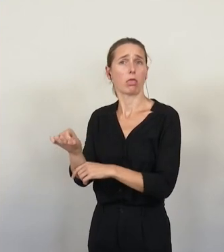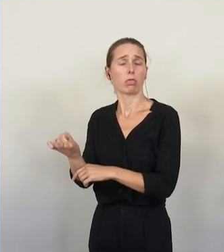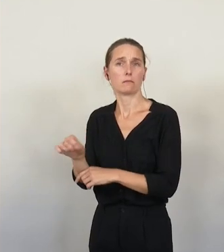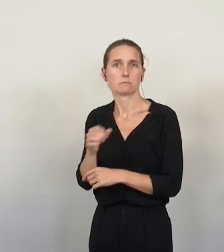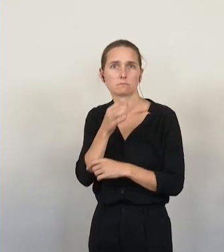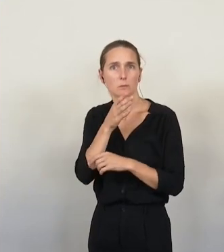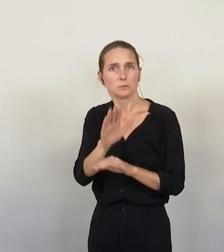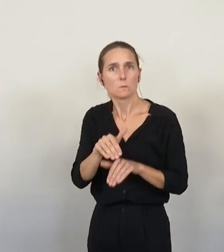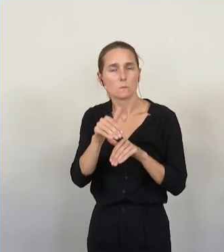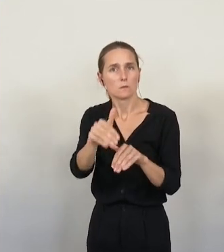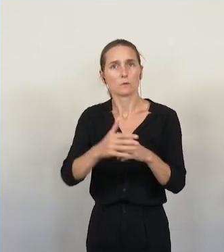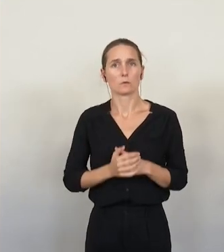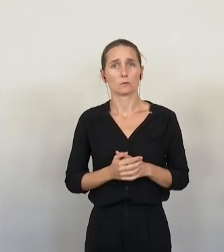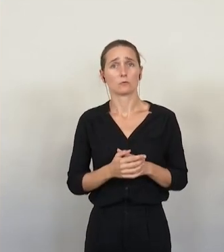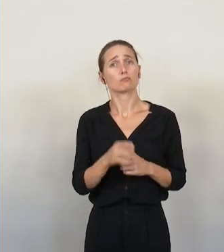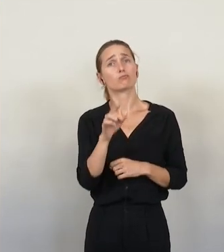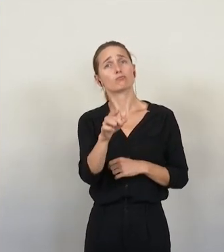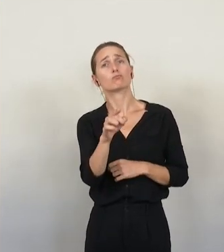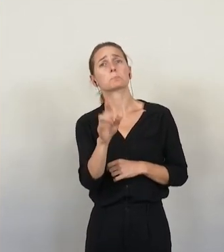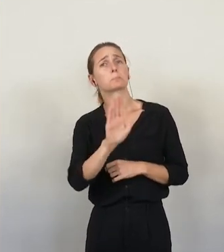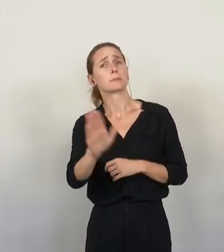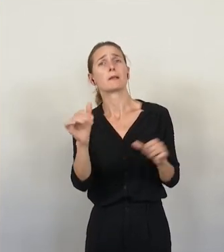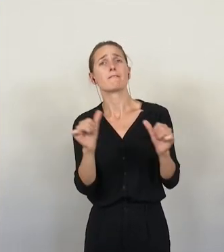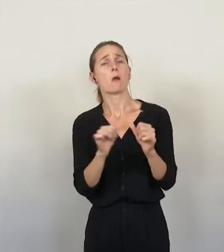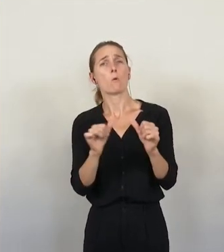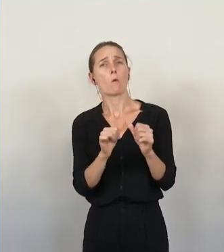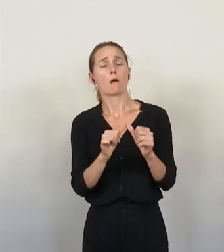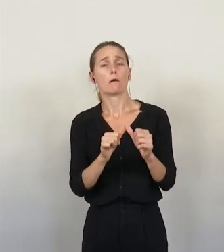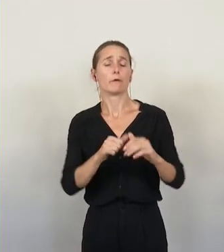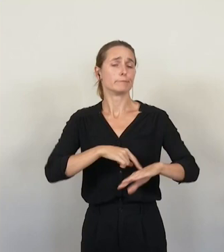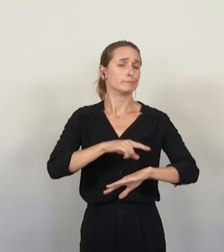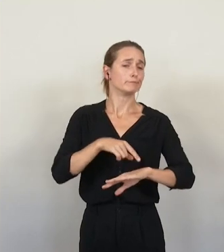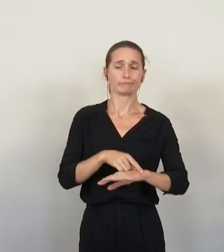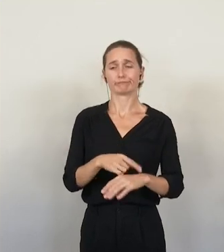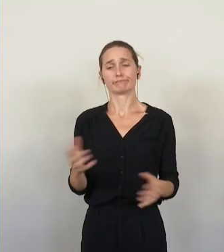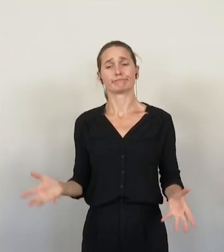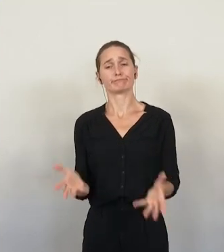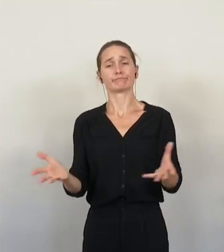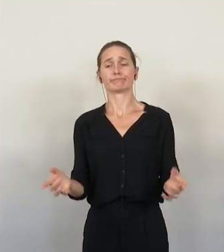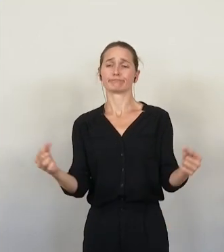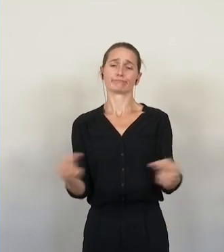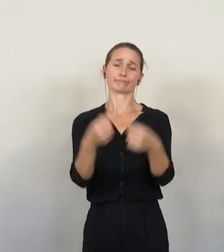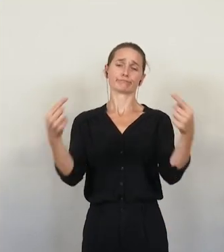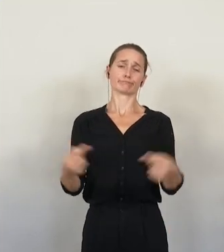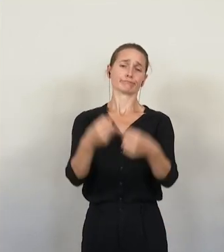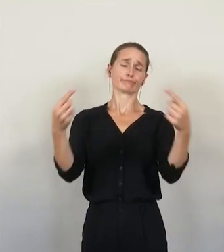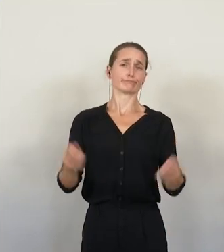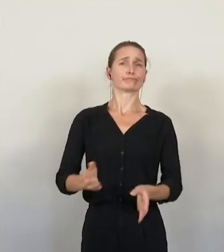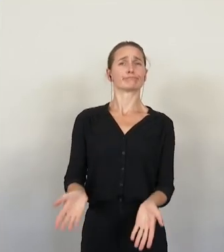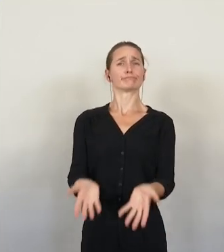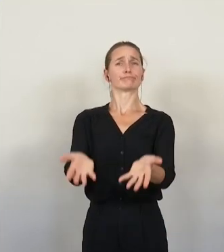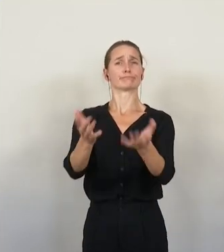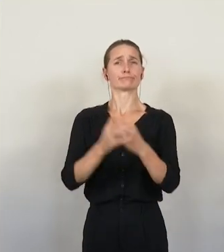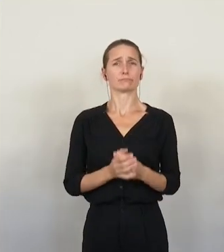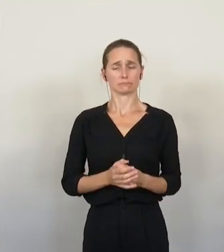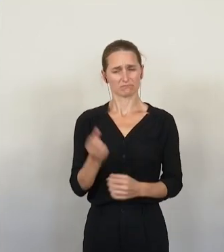utiliser une grande partie de votre temps à ne faire que continuer ces pugilà entre vous ces coups d'invectif de dénonciation de